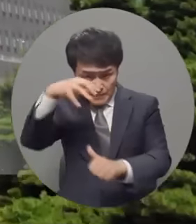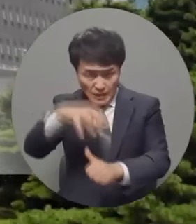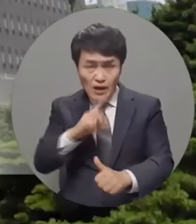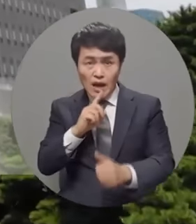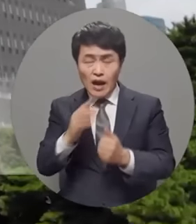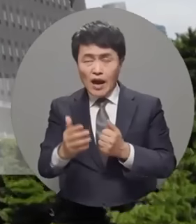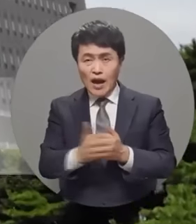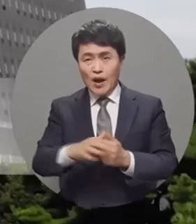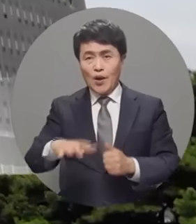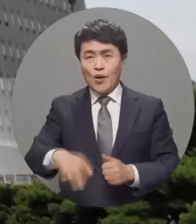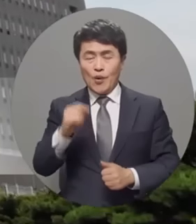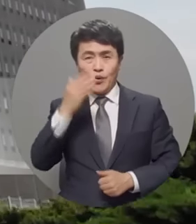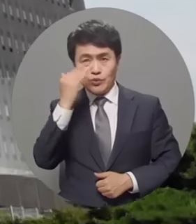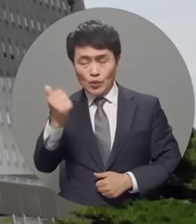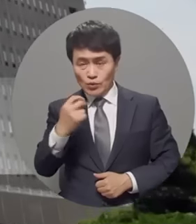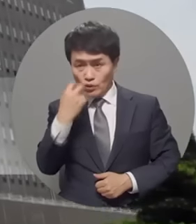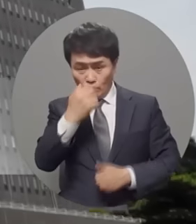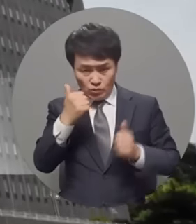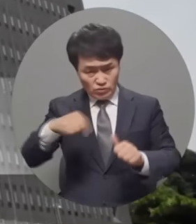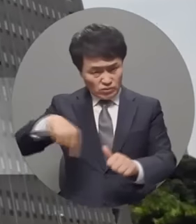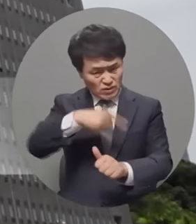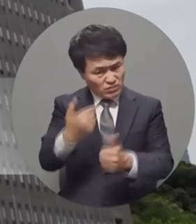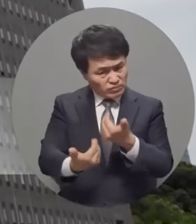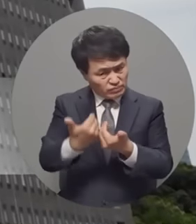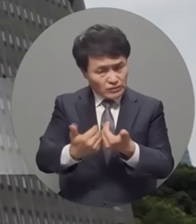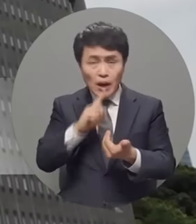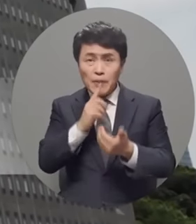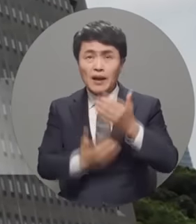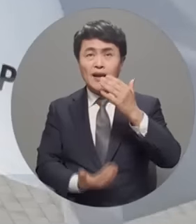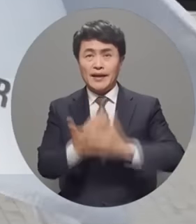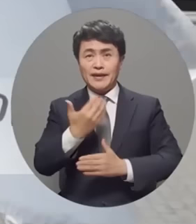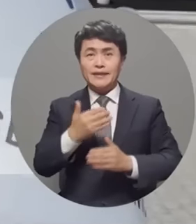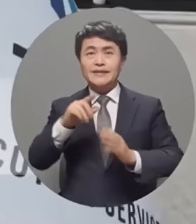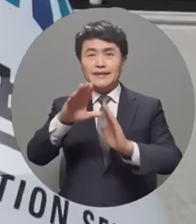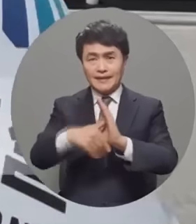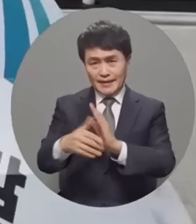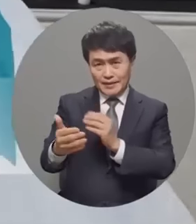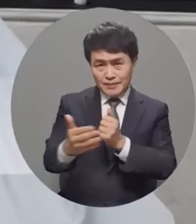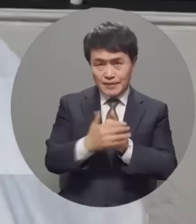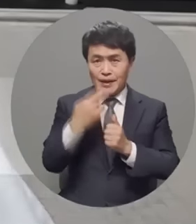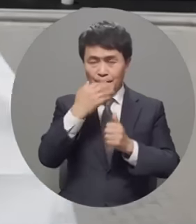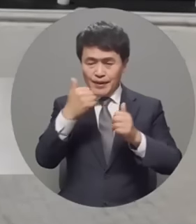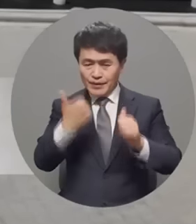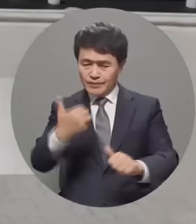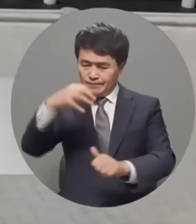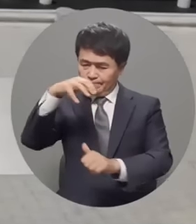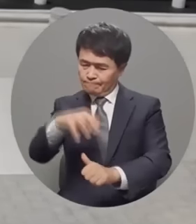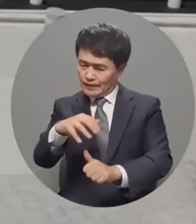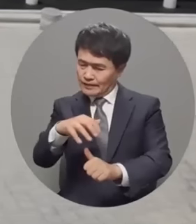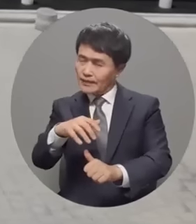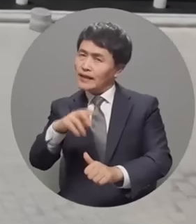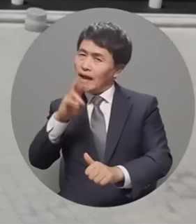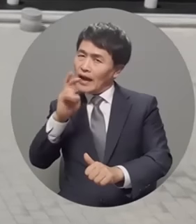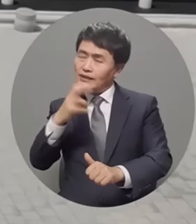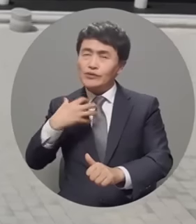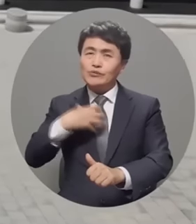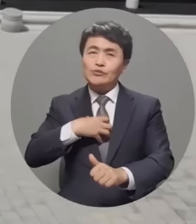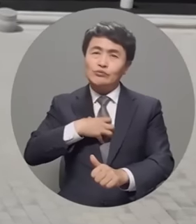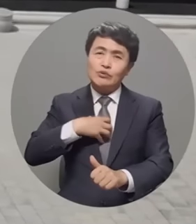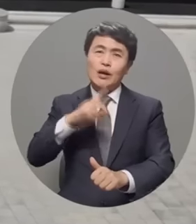초부터 용산과 검찰 수뇌부와의 불화설이 불거졌는데 이 때문에 검찰을 통제하려는 게 아니냐는 우려도